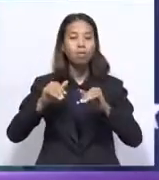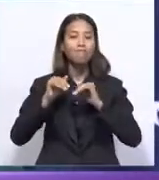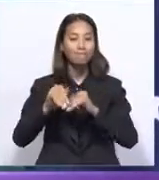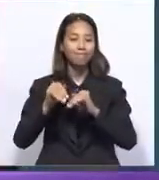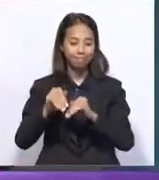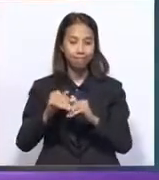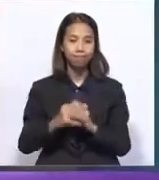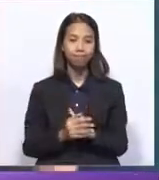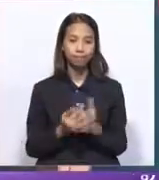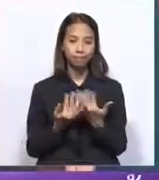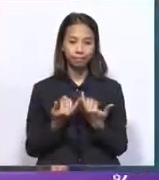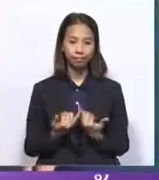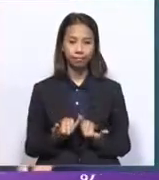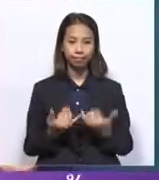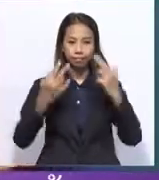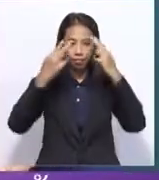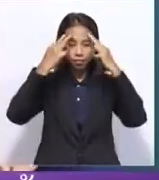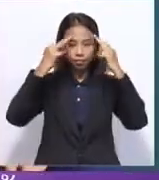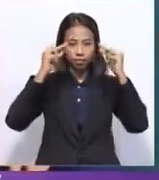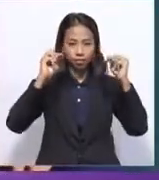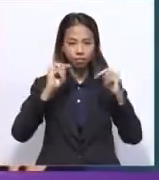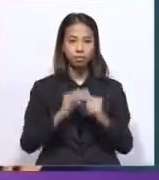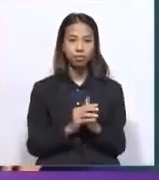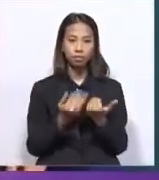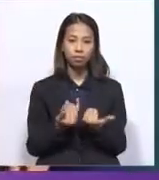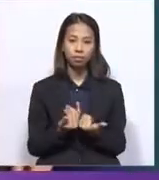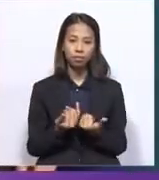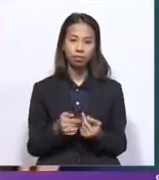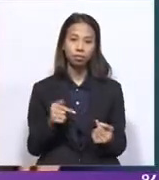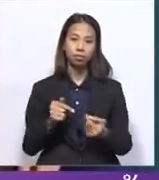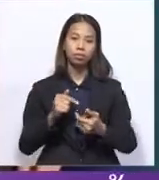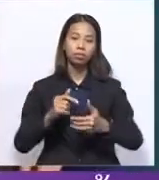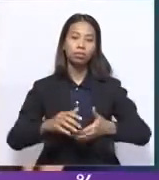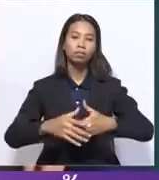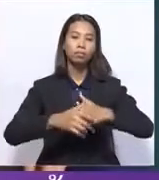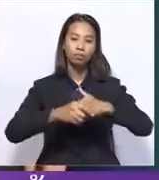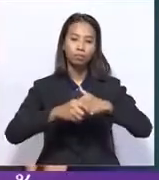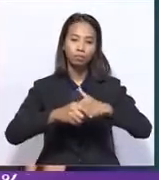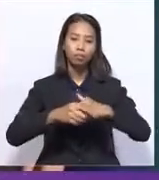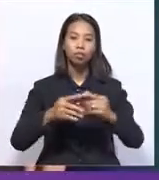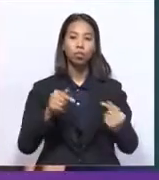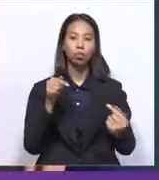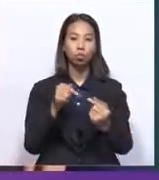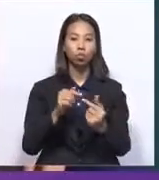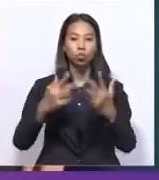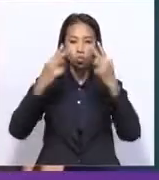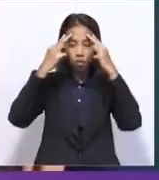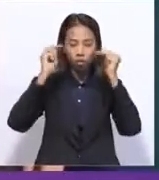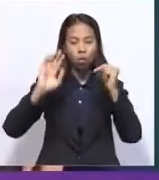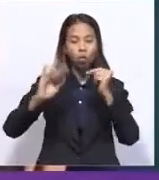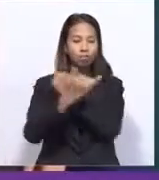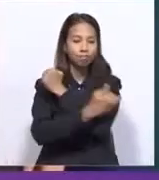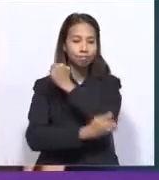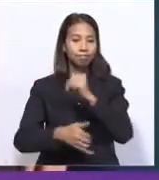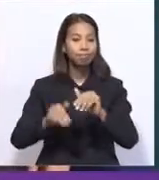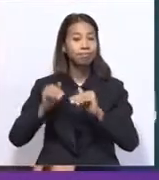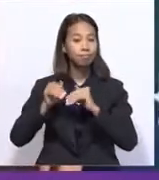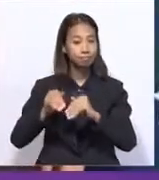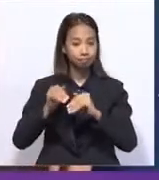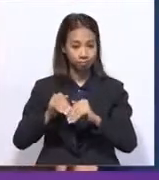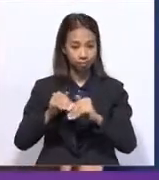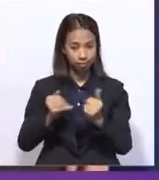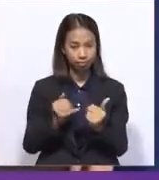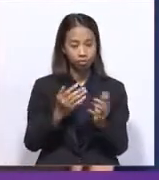พลเอกประยุทธ์จันทร์โอชานายกรัฐมนตรีได้จับมือกับนายมัลคัมเทิร์นบูลนายกรัฐมนตรีออสเตรเลียก่อนการห